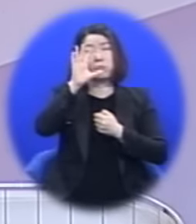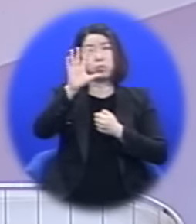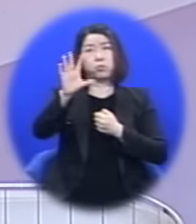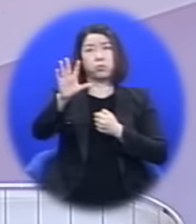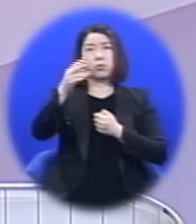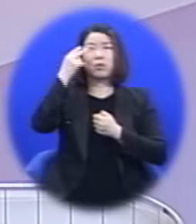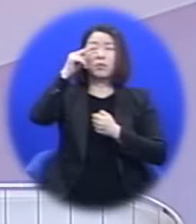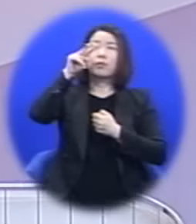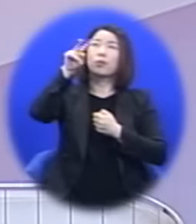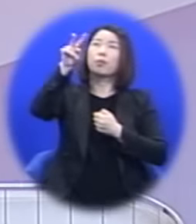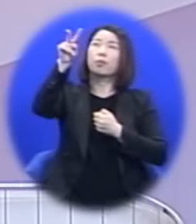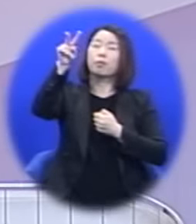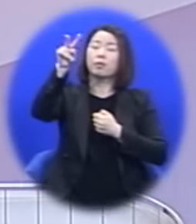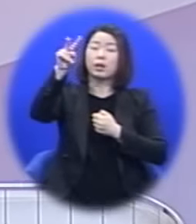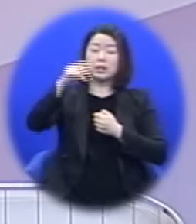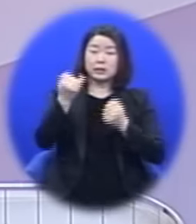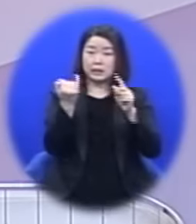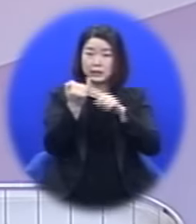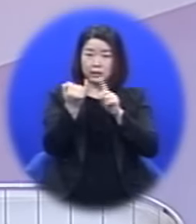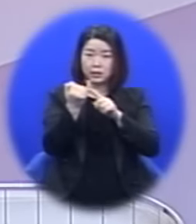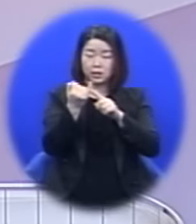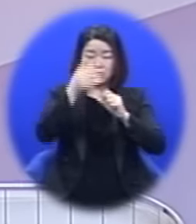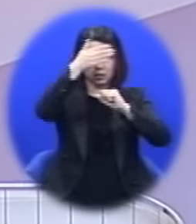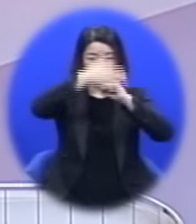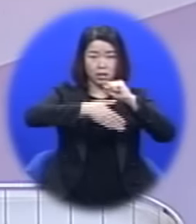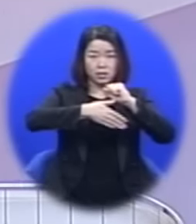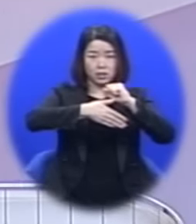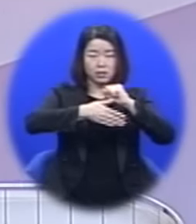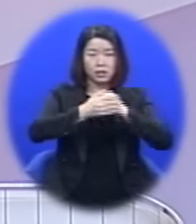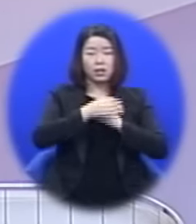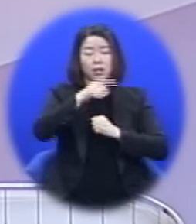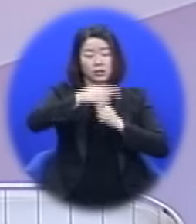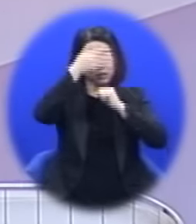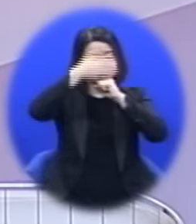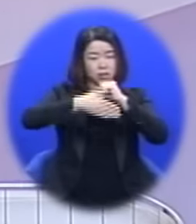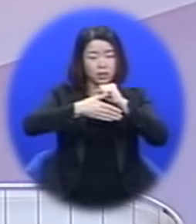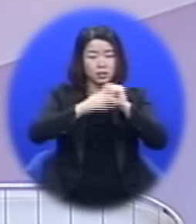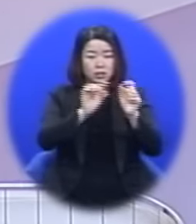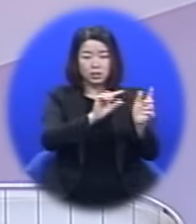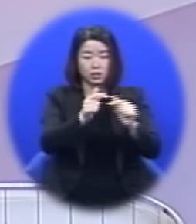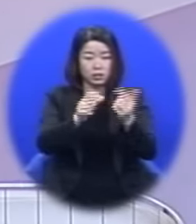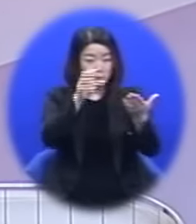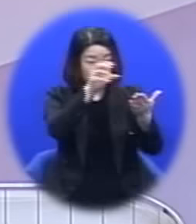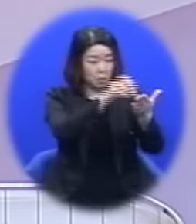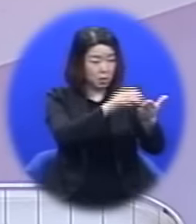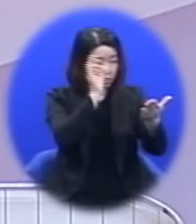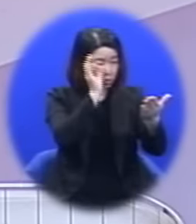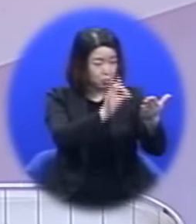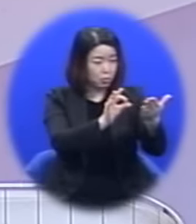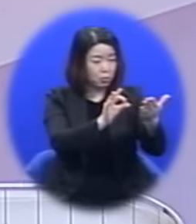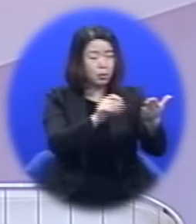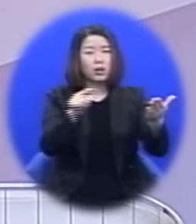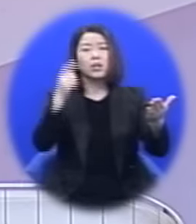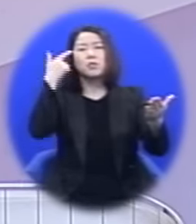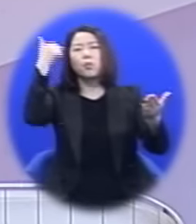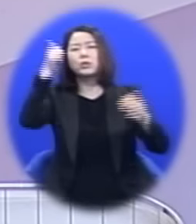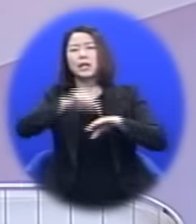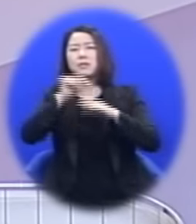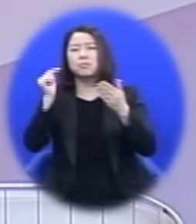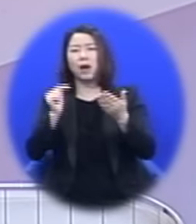하늘을 쳐다보고 있는 그 여인의 사진, 그 사진을 그 잡지에서 보고 이 찰스 템플턴 목사님